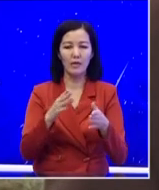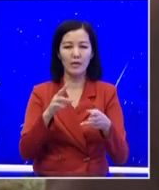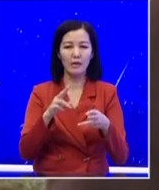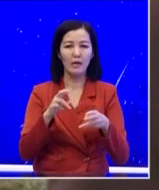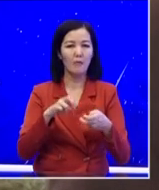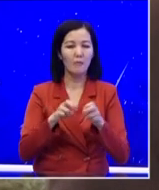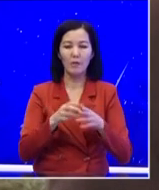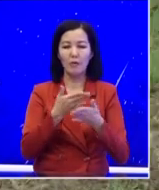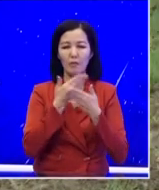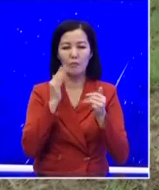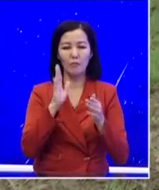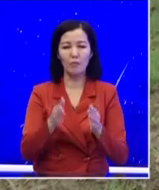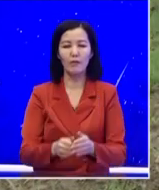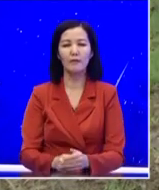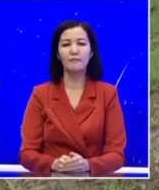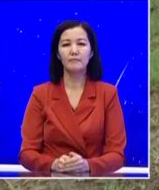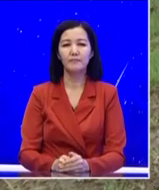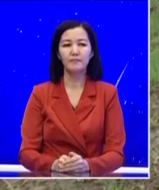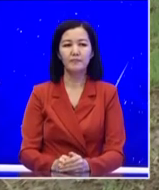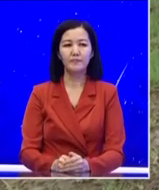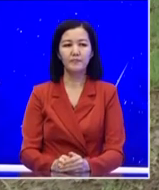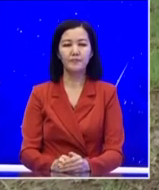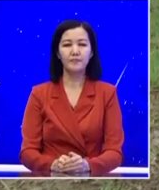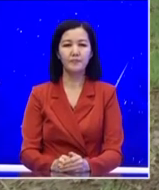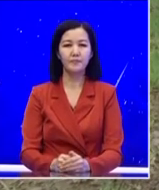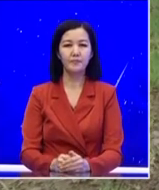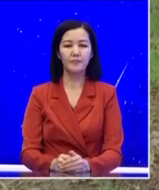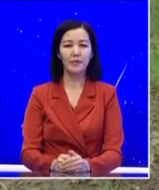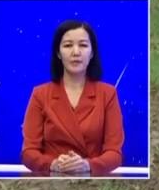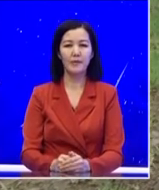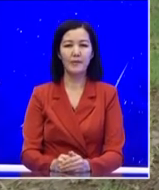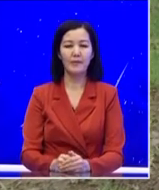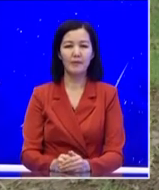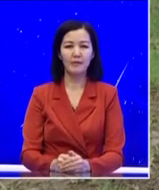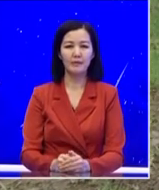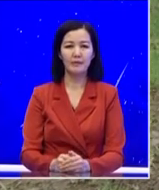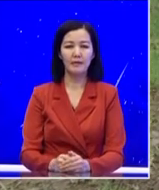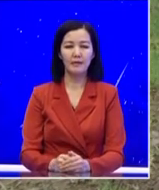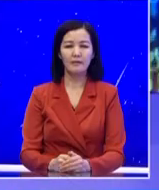қиындық туындамайды. Амина Құдайберген, Дамир Анетов, Аблай Құттықпай, Жетісу арнасы.